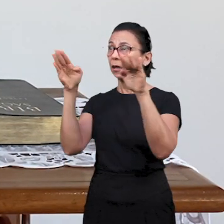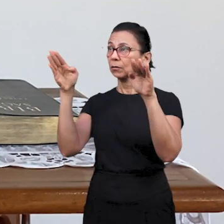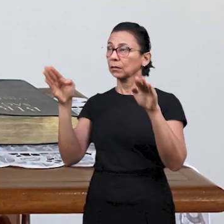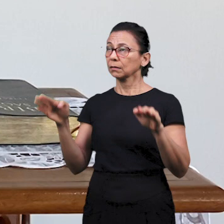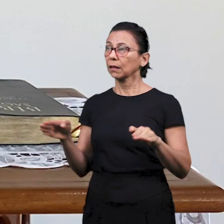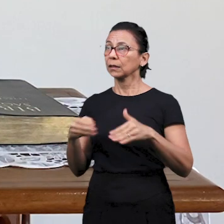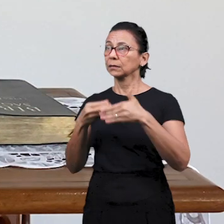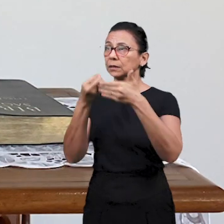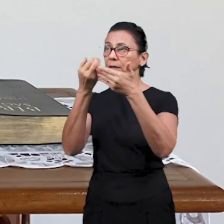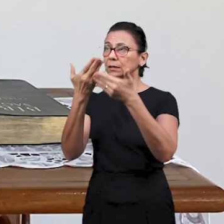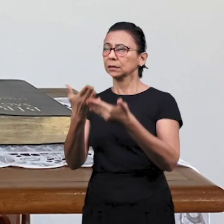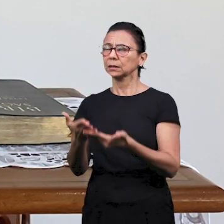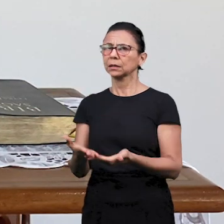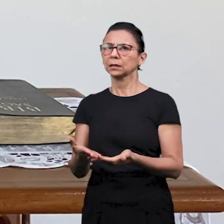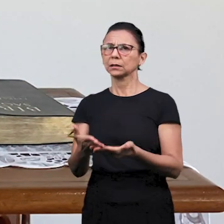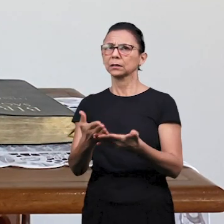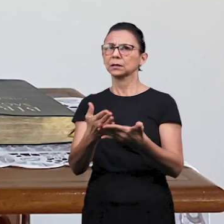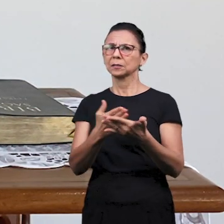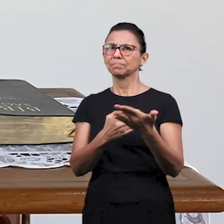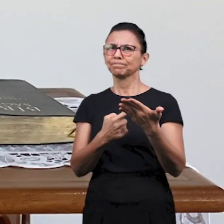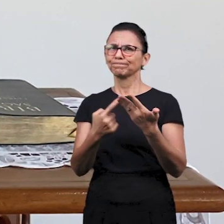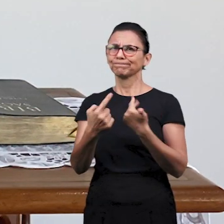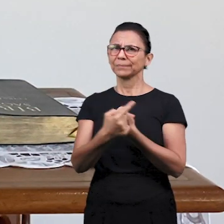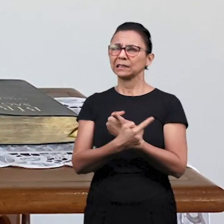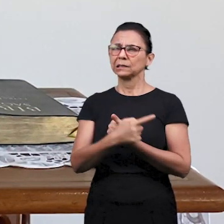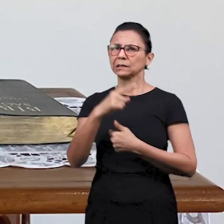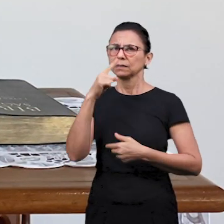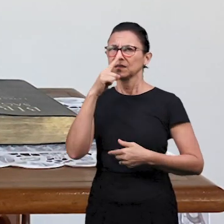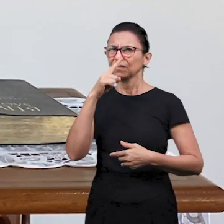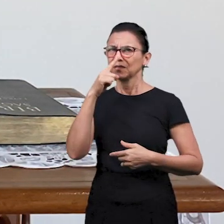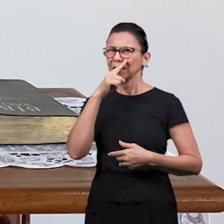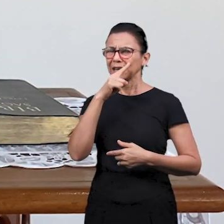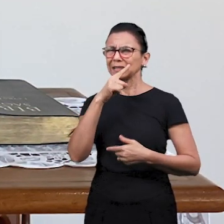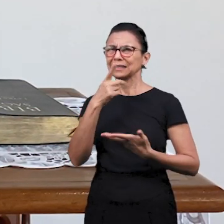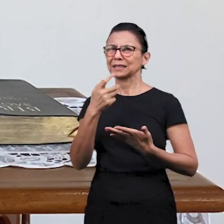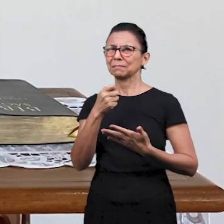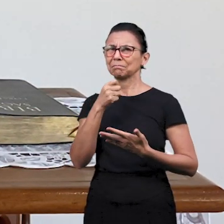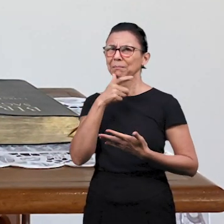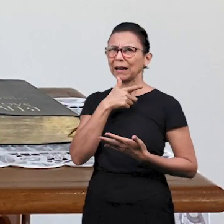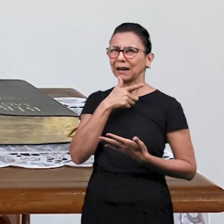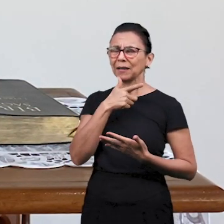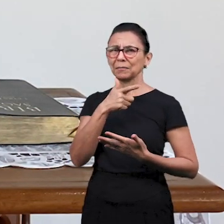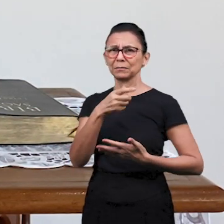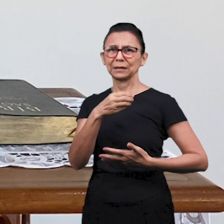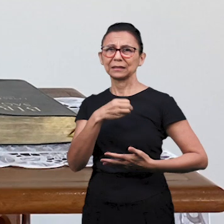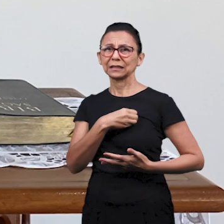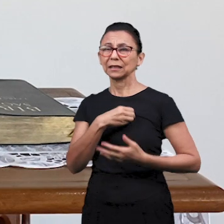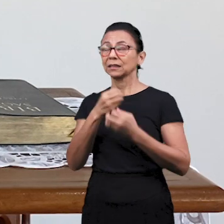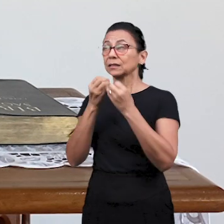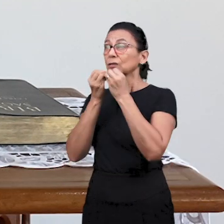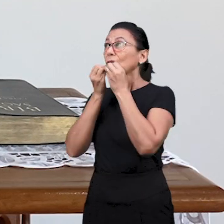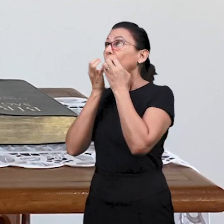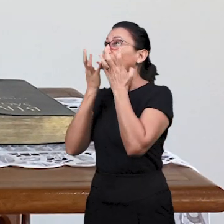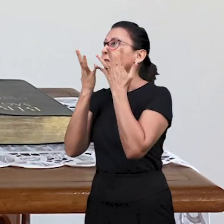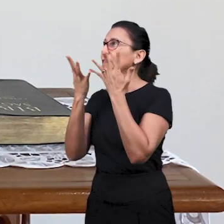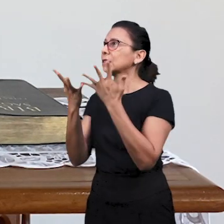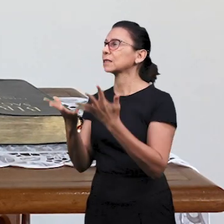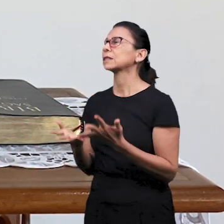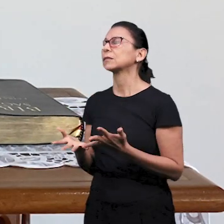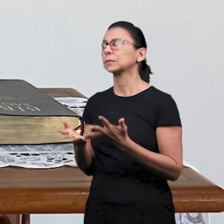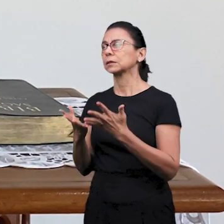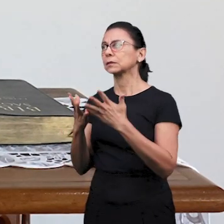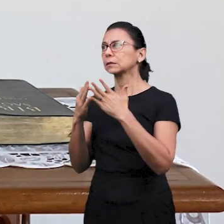пред Тобой на Твой алтарь и исповедуем наши преступления, наши грехи. И мы взываем к